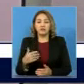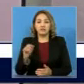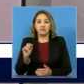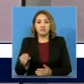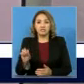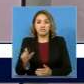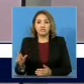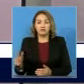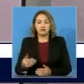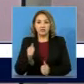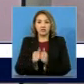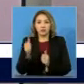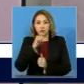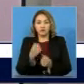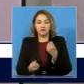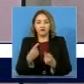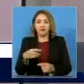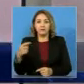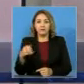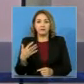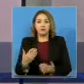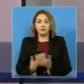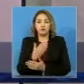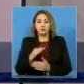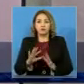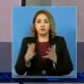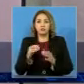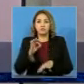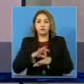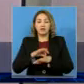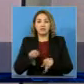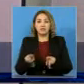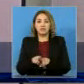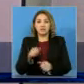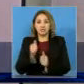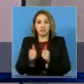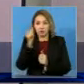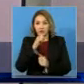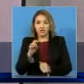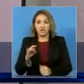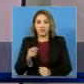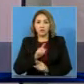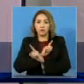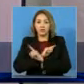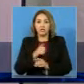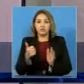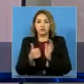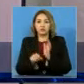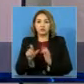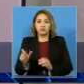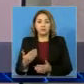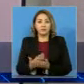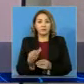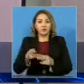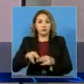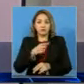При этом ежегодно в регионе выявляется 1500 новых случаев заболевания. И также ежегодно от рака умирает порядка 600 человек.